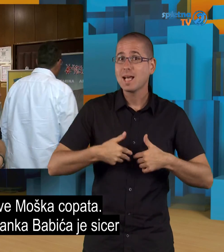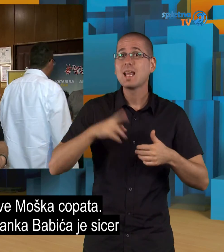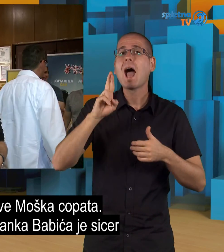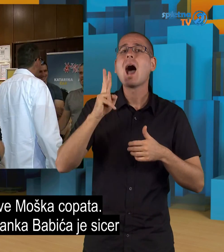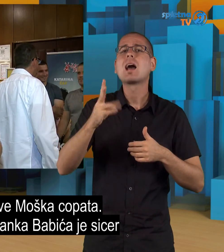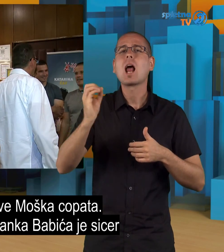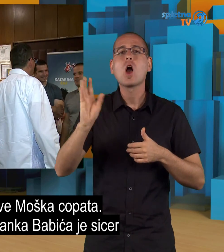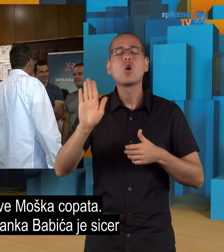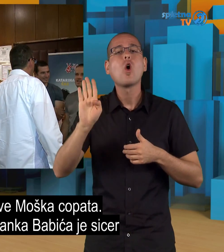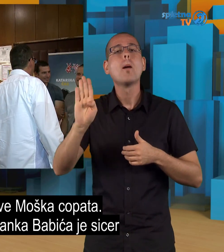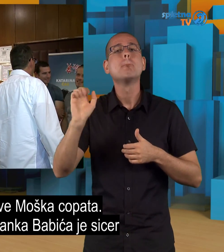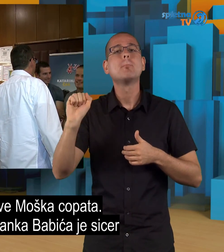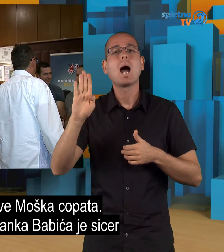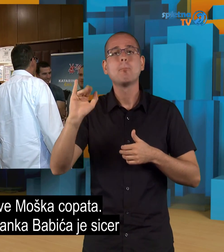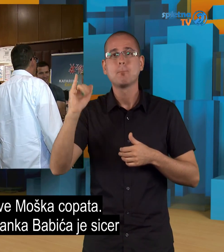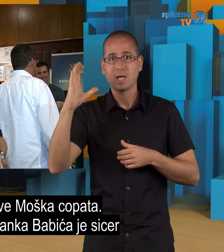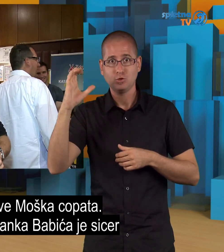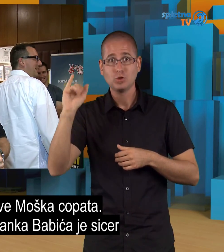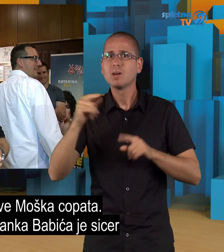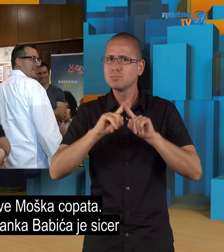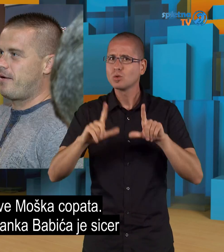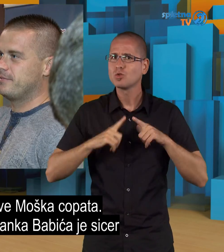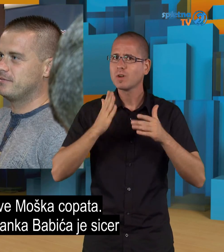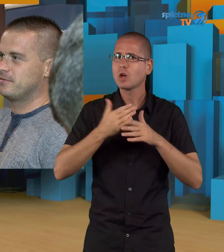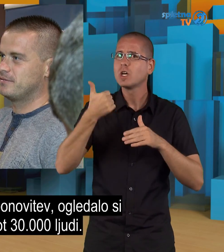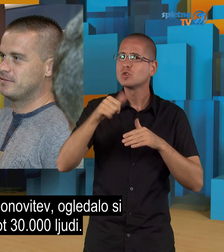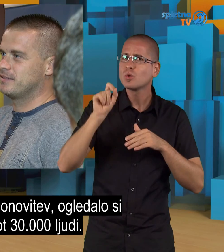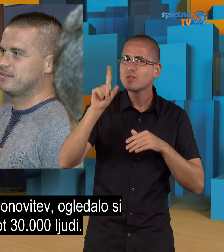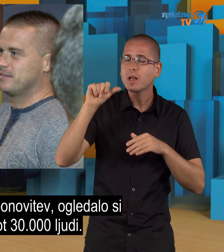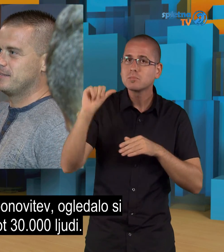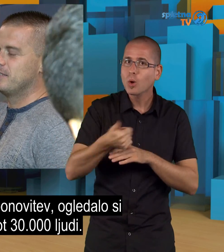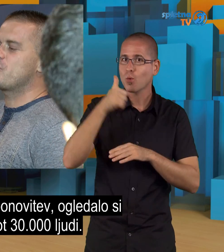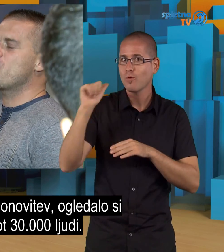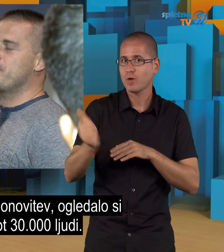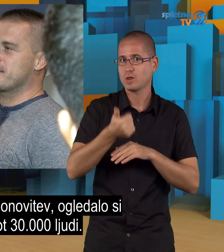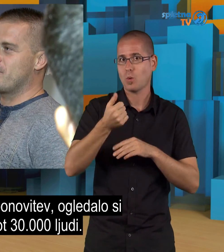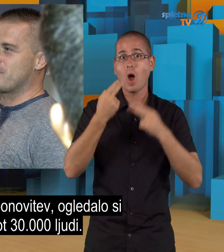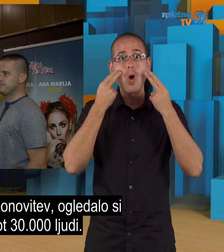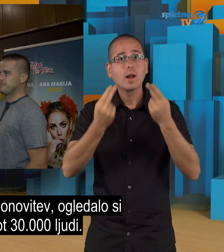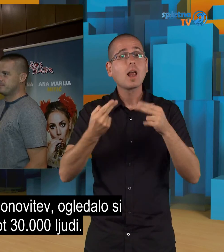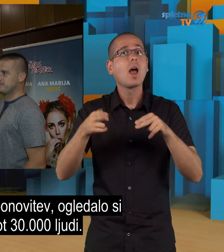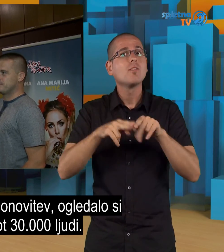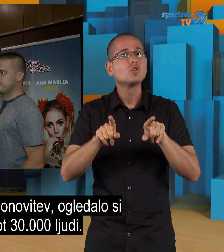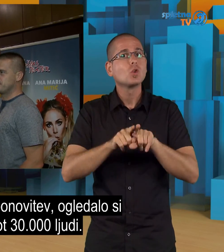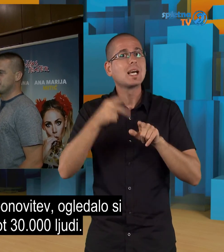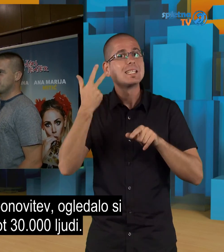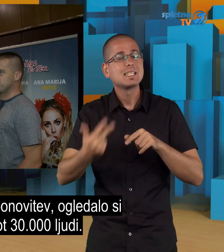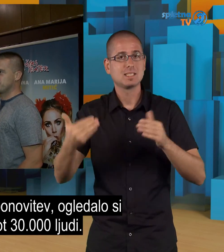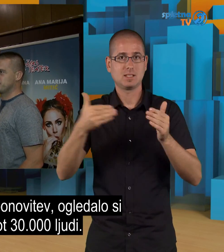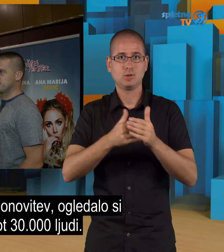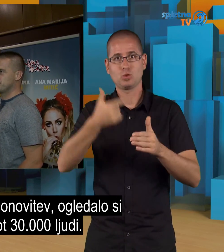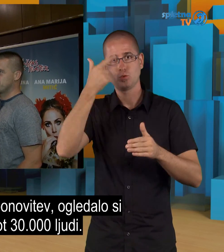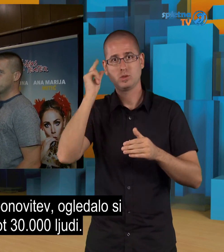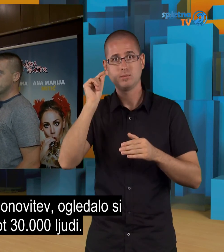Monokomedija Ranka Babiča je sicer doživela že 112 ponovitev, ogledalo si jo je več kot 30 000 ljudi.